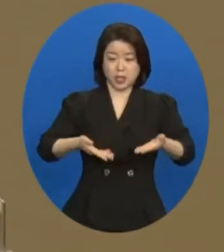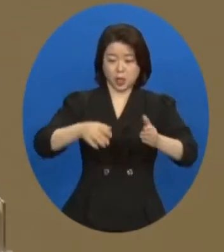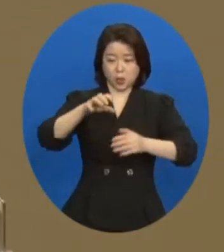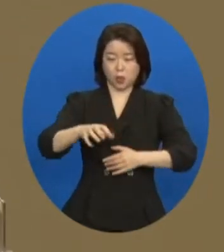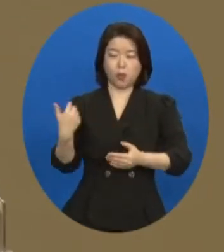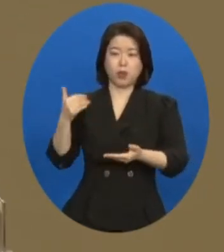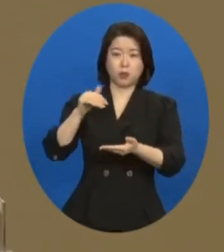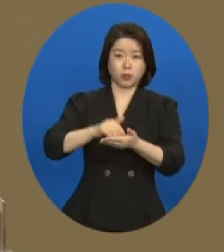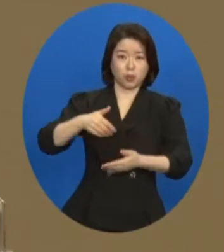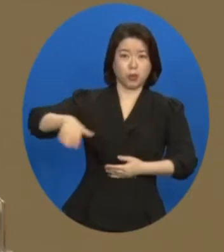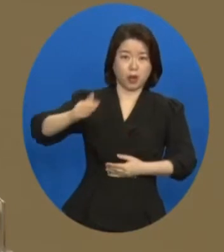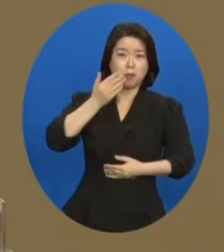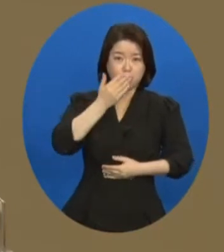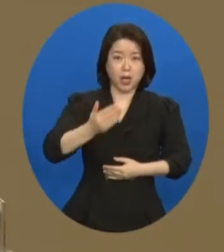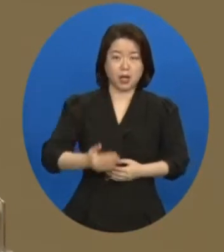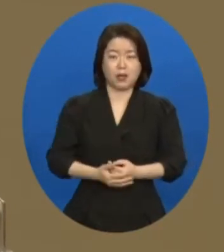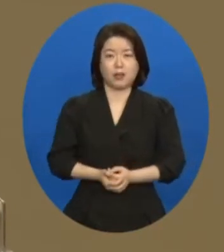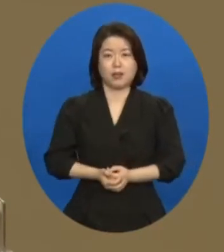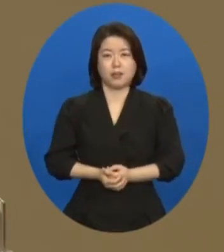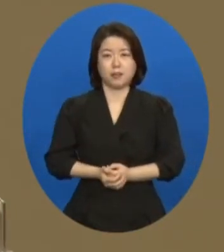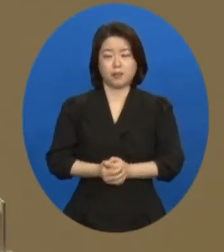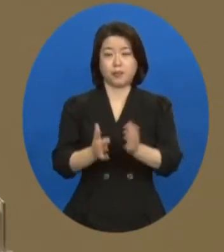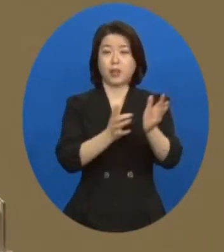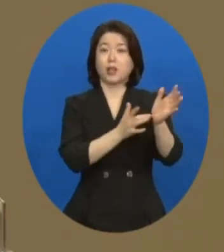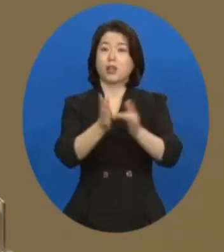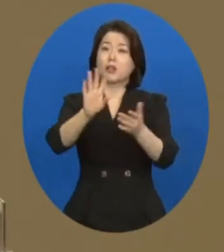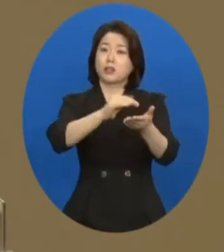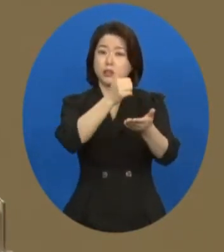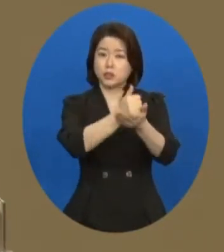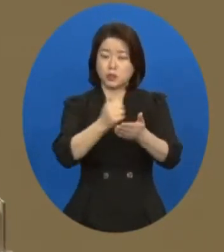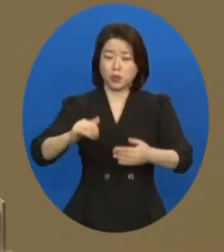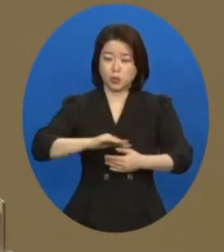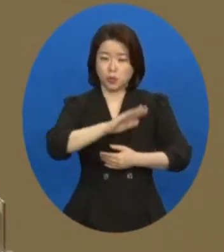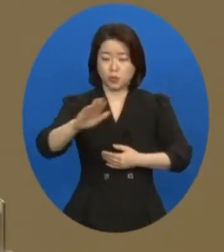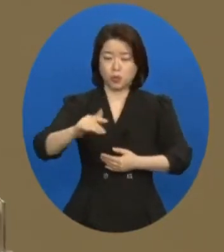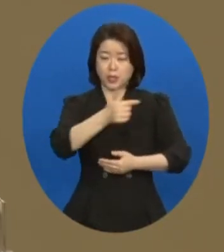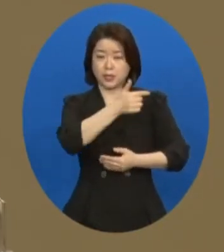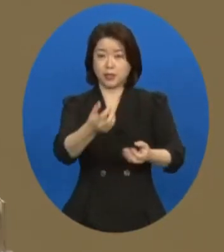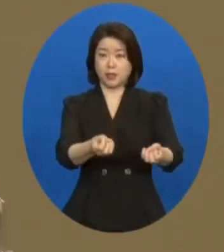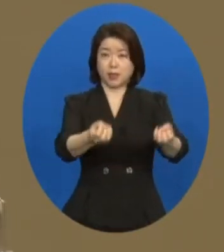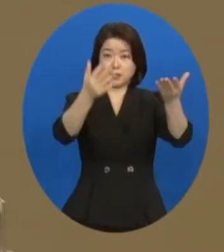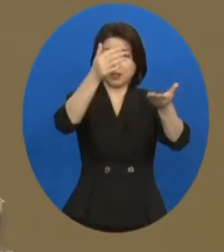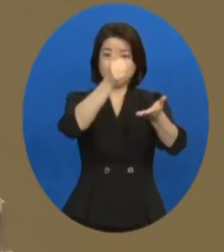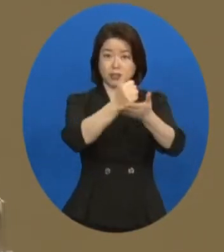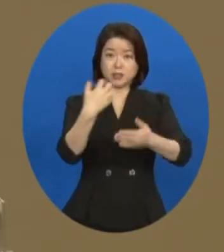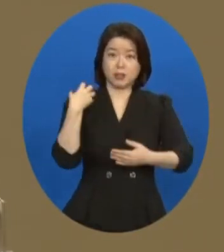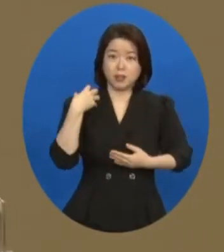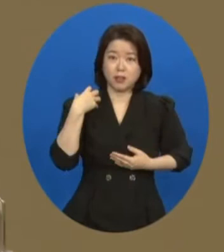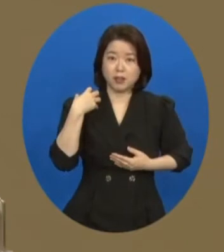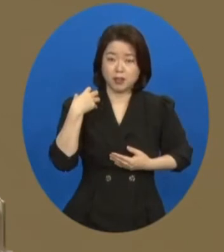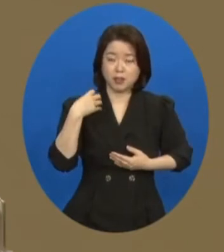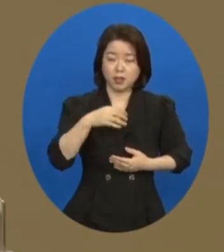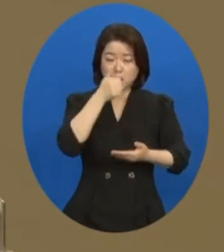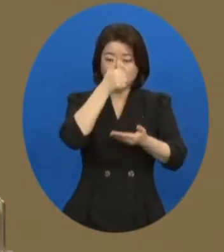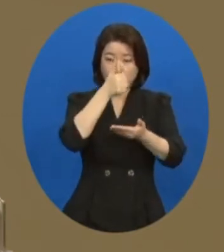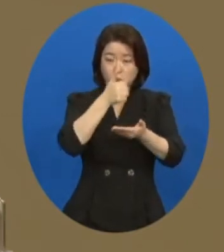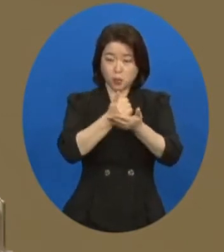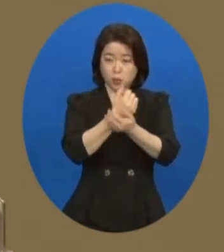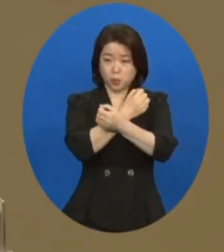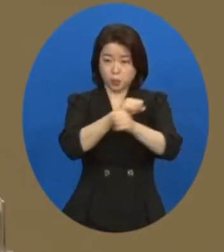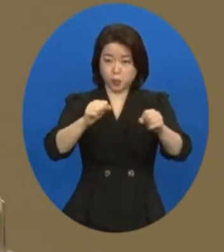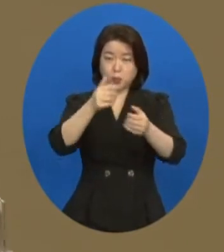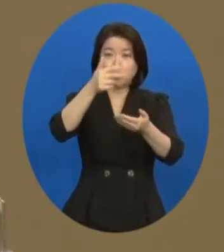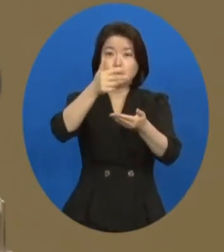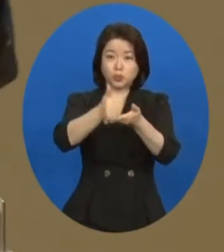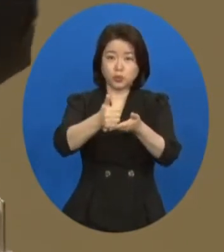있었습니다 예수 그리스도께서 우리의 대제사장 이십니다 속 제주의 시죠